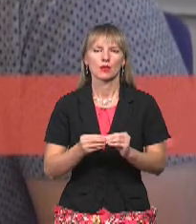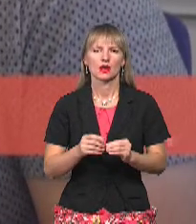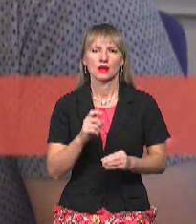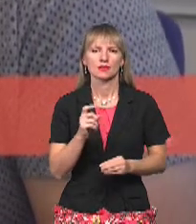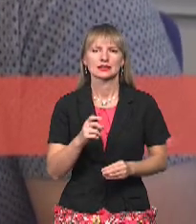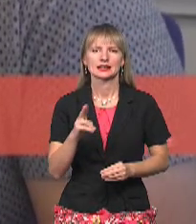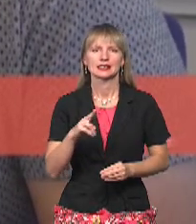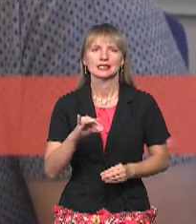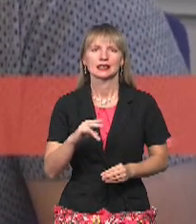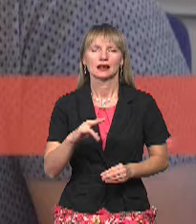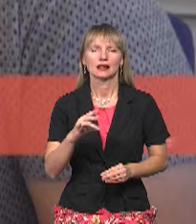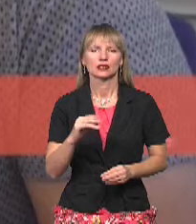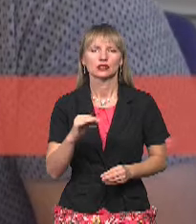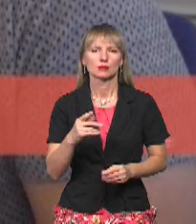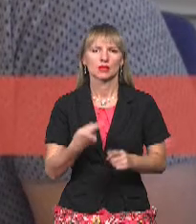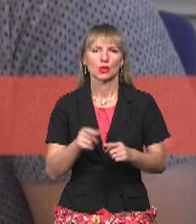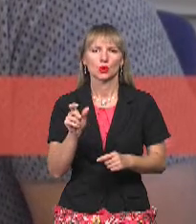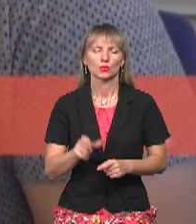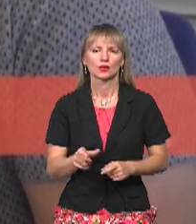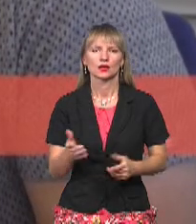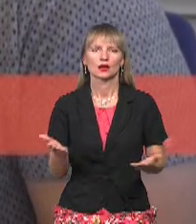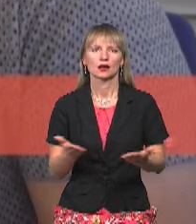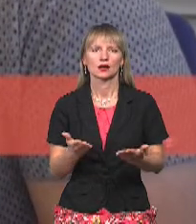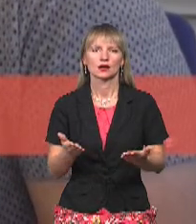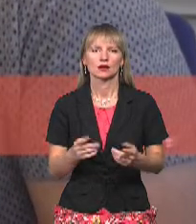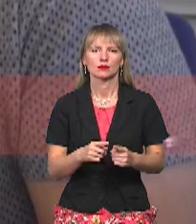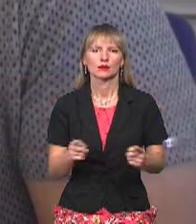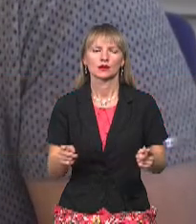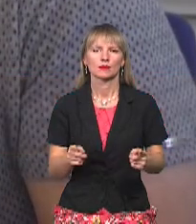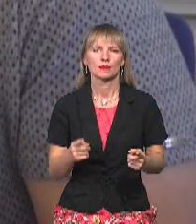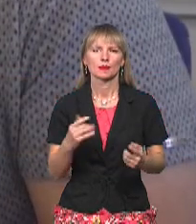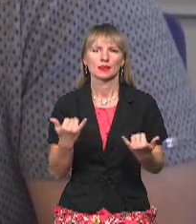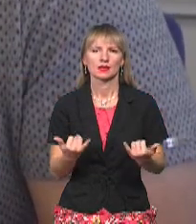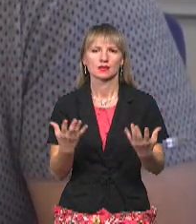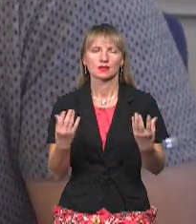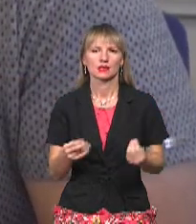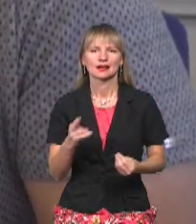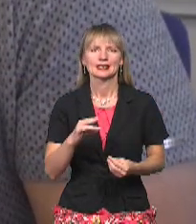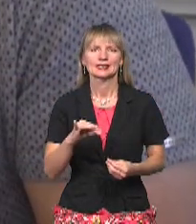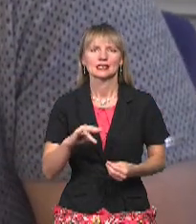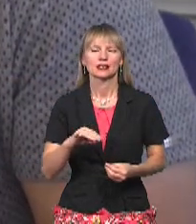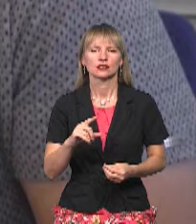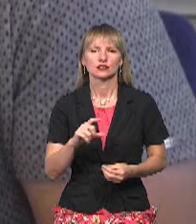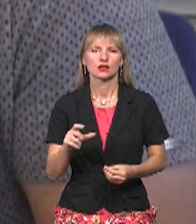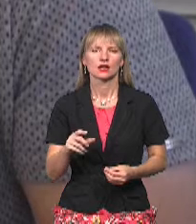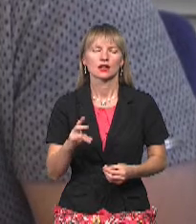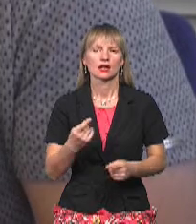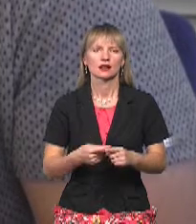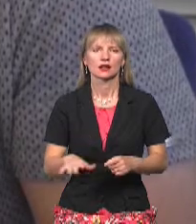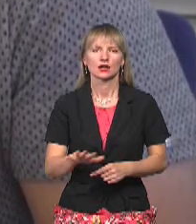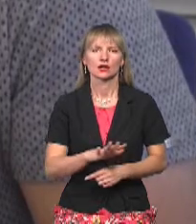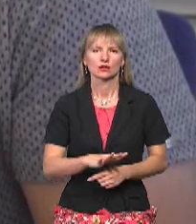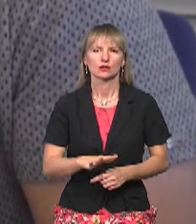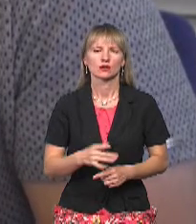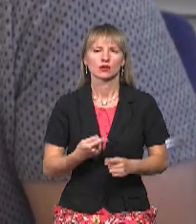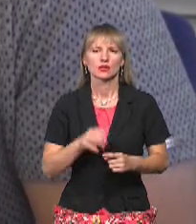яка держить, скажімо так, порядок на селі. На сьогоднішній день з дільничними на всіх сільських територіях це